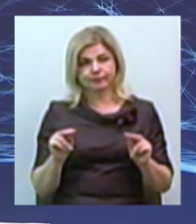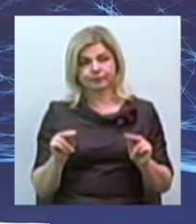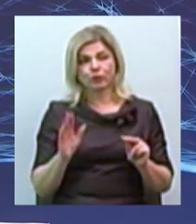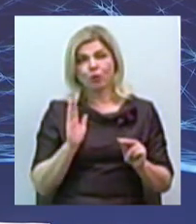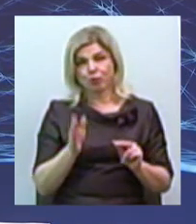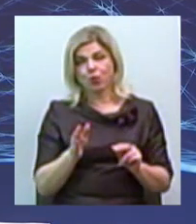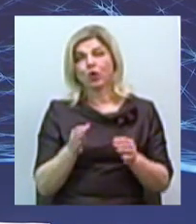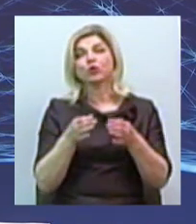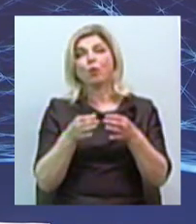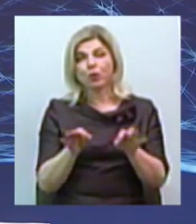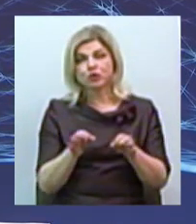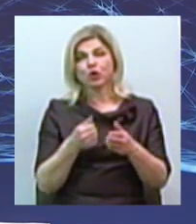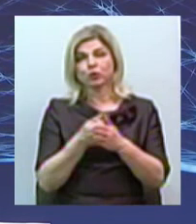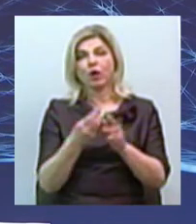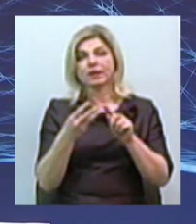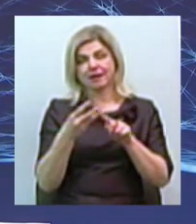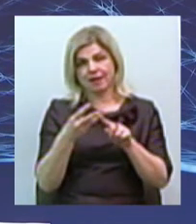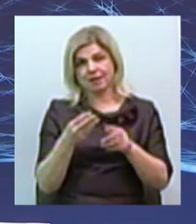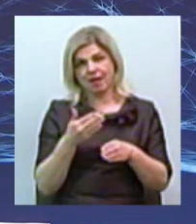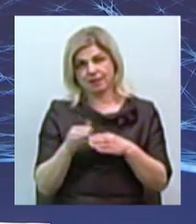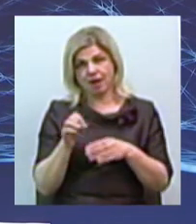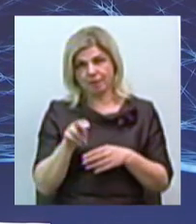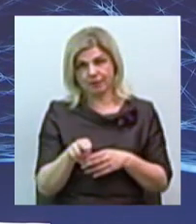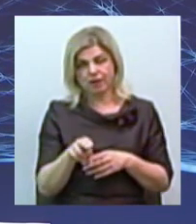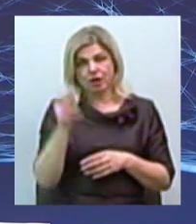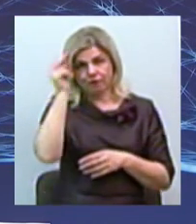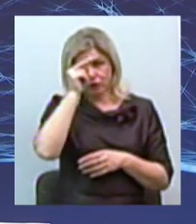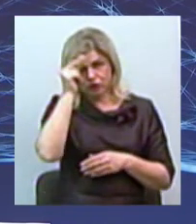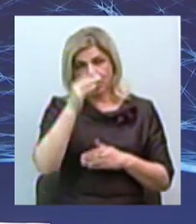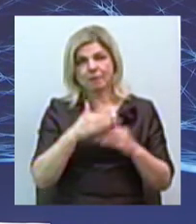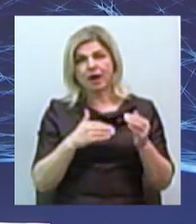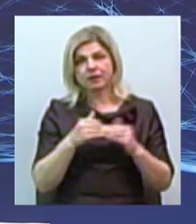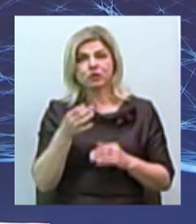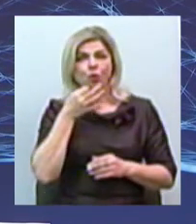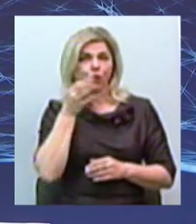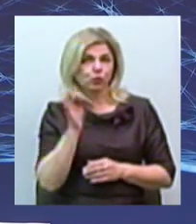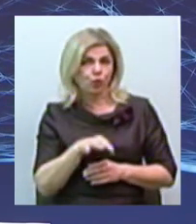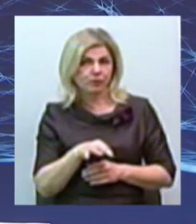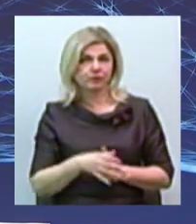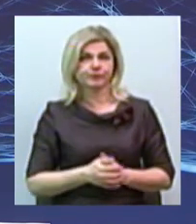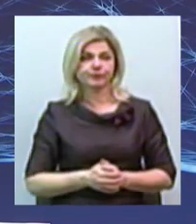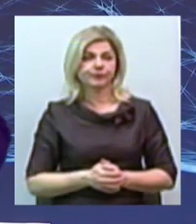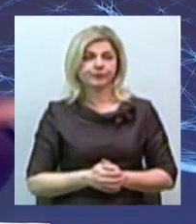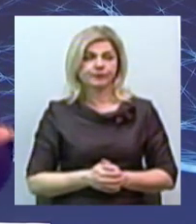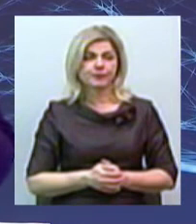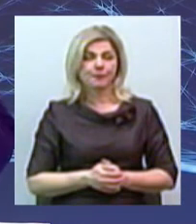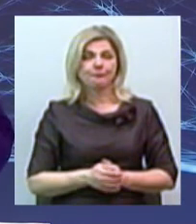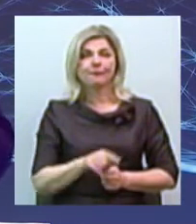будуть допущені до третього етапу, до етапу вивчення практичного досвіду. Тобто про той